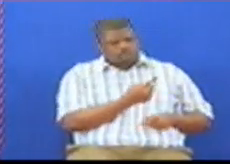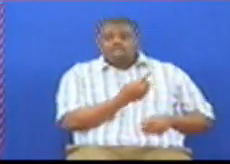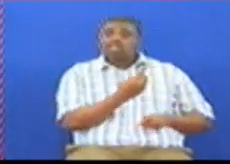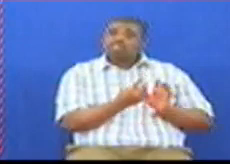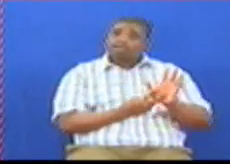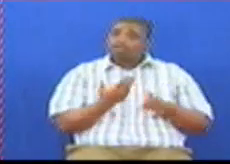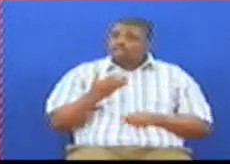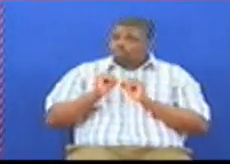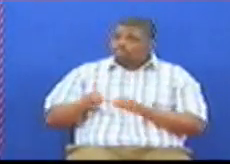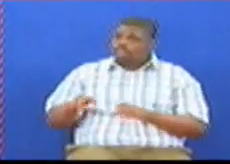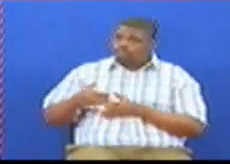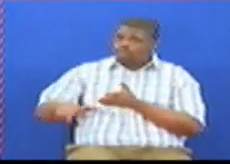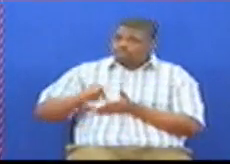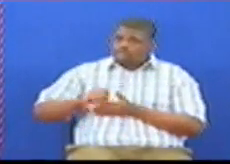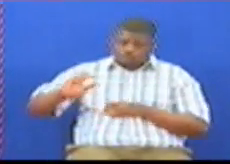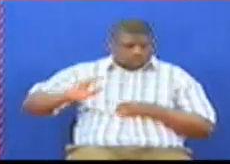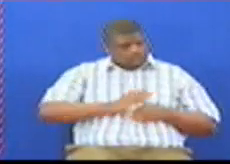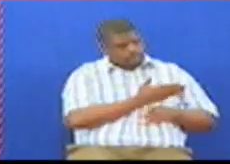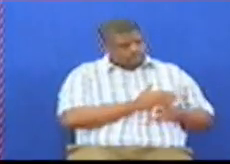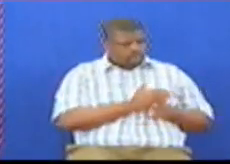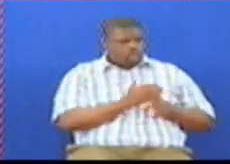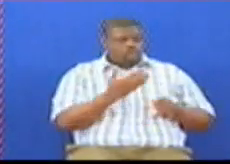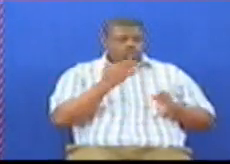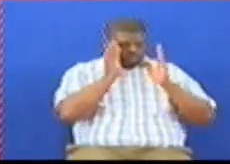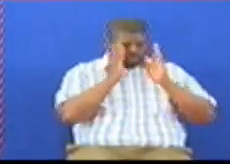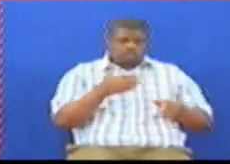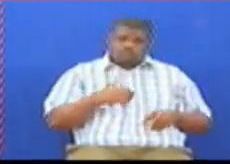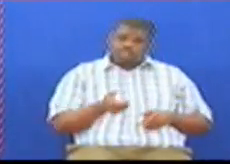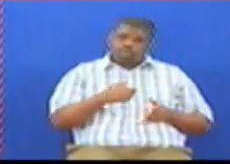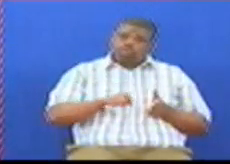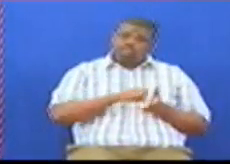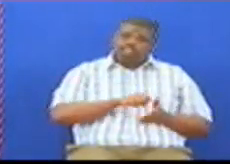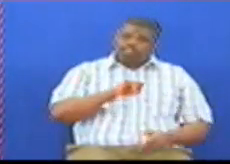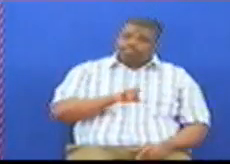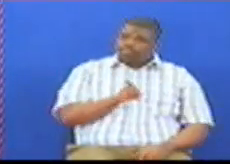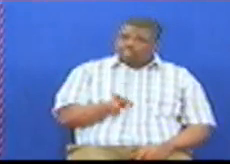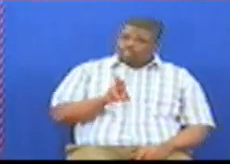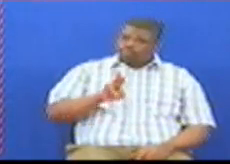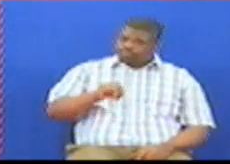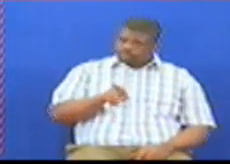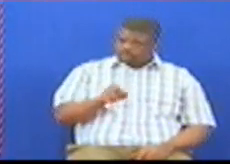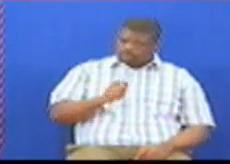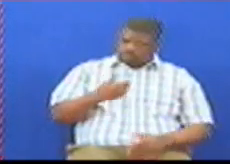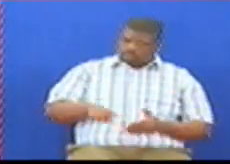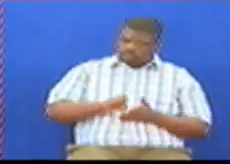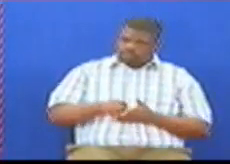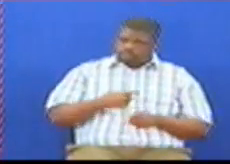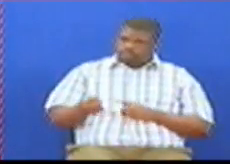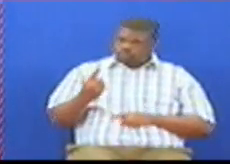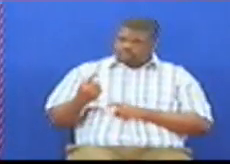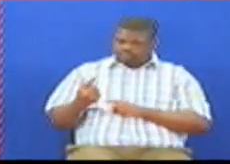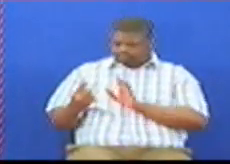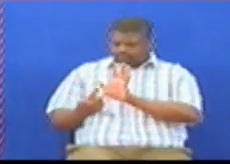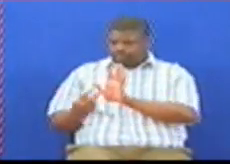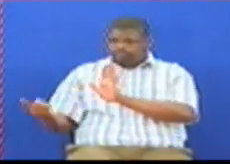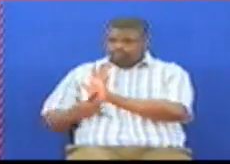mpya zilizoongezeka na kukarabatiwa, nikombe Mheshimiwa Waziri uongeze na Igunga iwe ya 176. Mheshimiwa